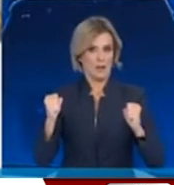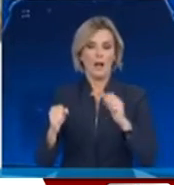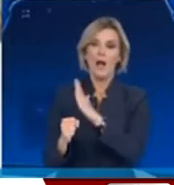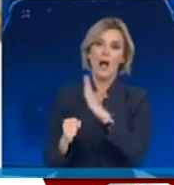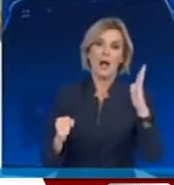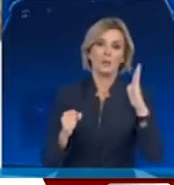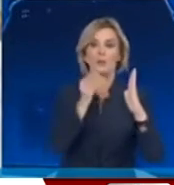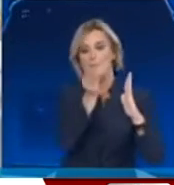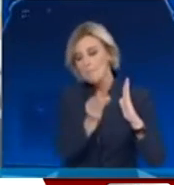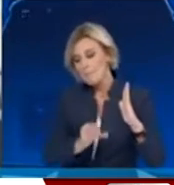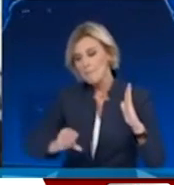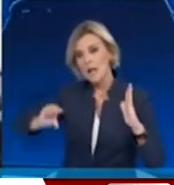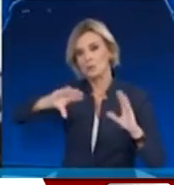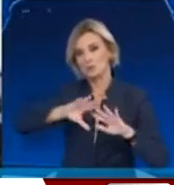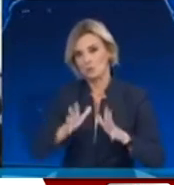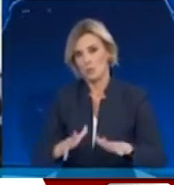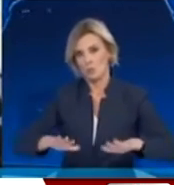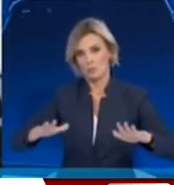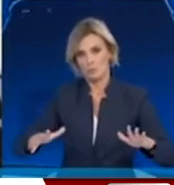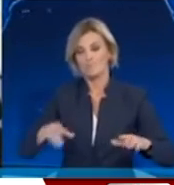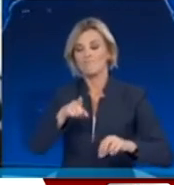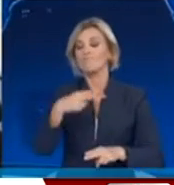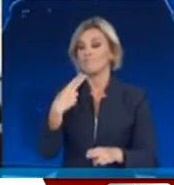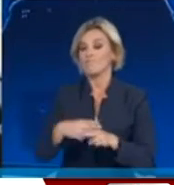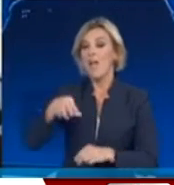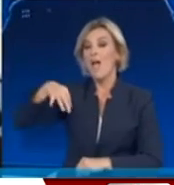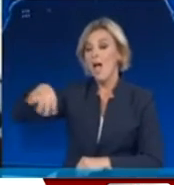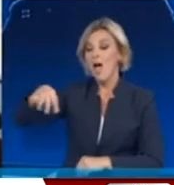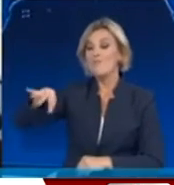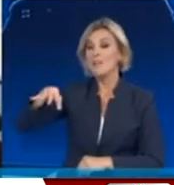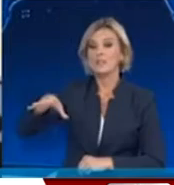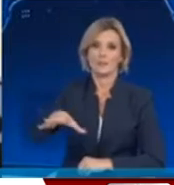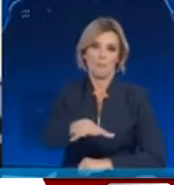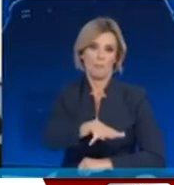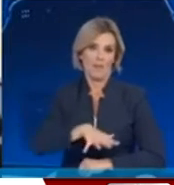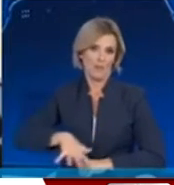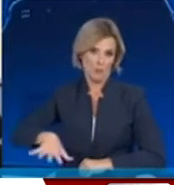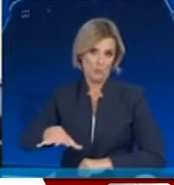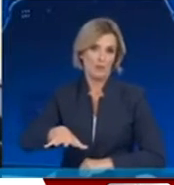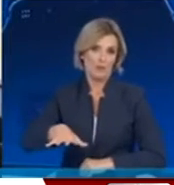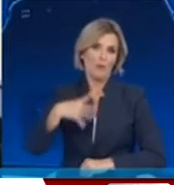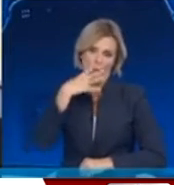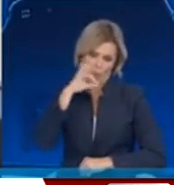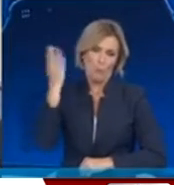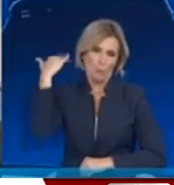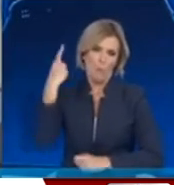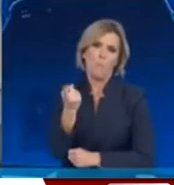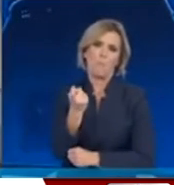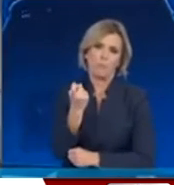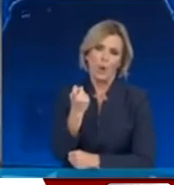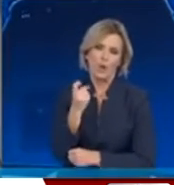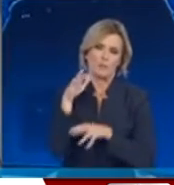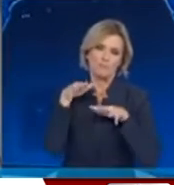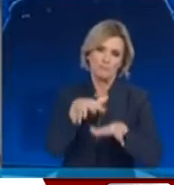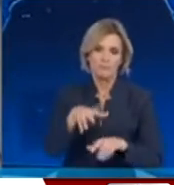Ανατολική Μεσόγειο. Είναι μια πολύ ευαίσθητη περιοχή, η οποία το τελευταίο διάστημα δοκιμάστηκε από την επιθετικότητα της